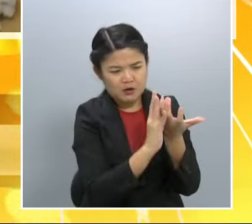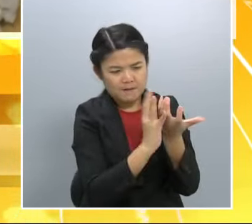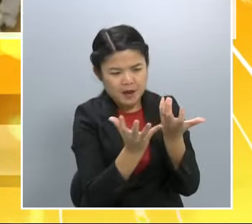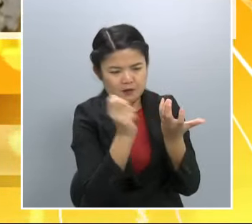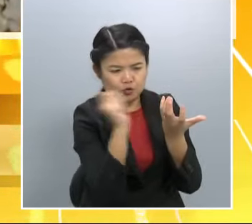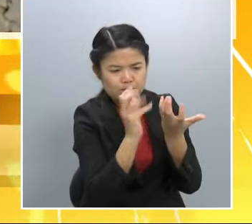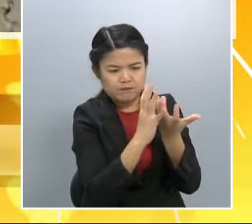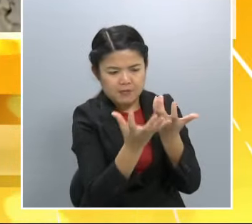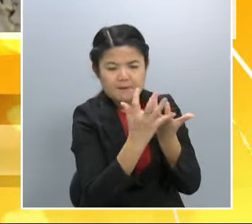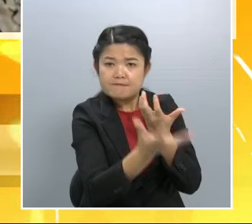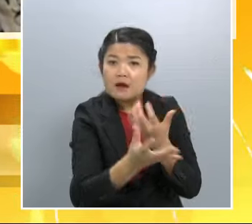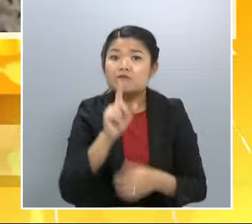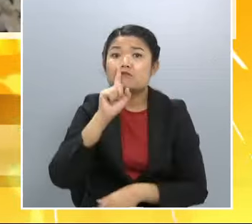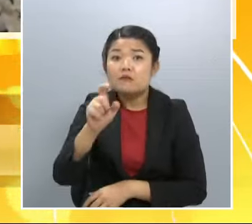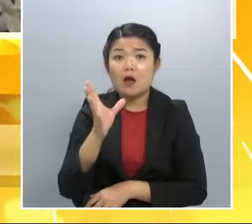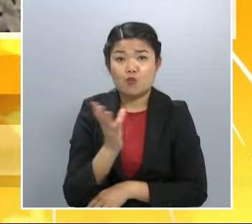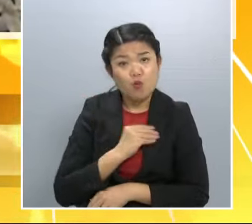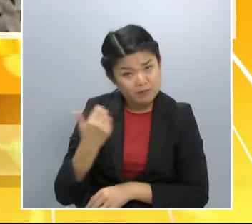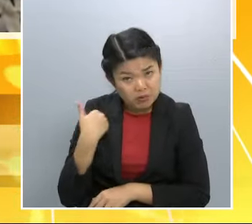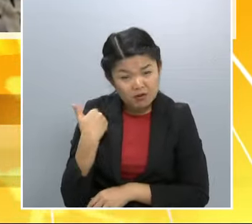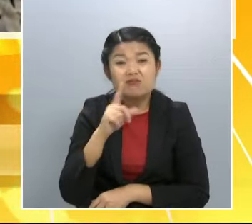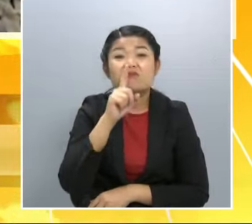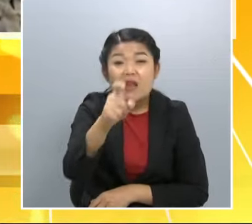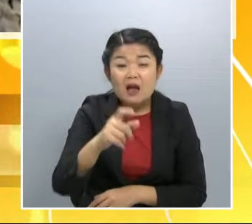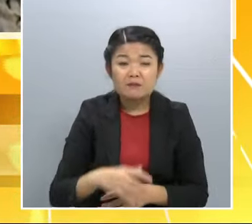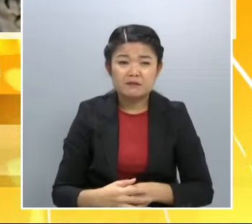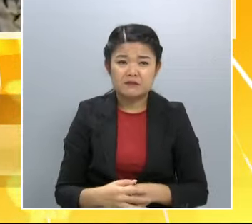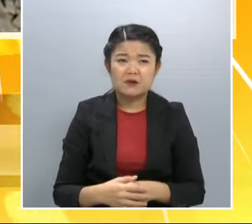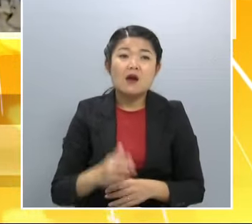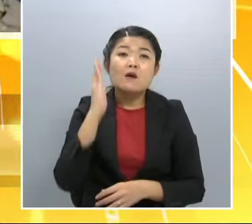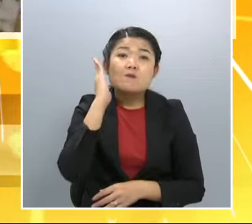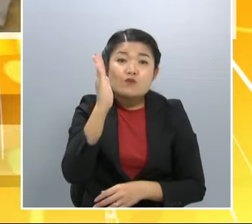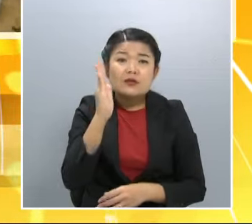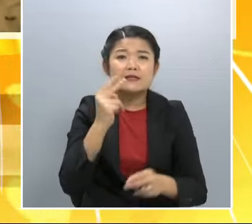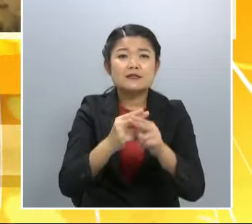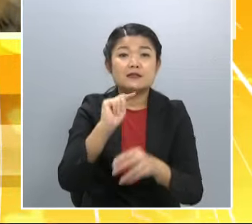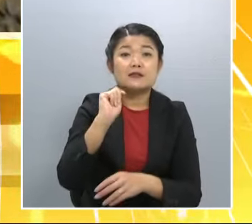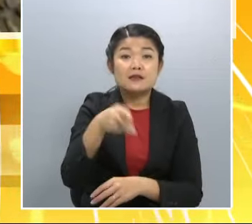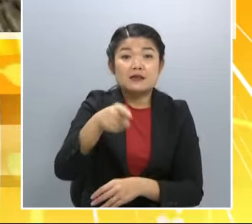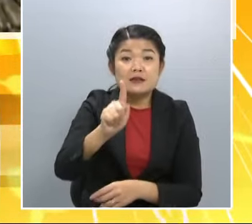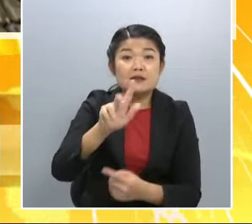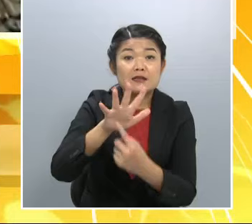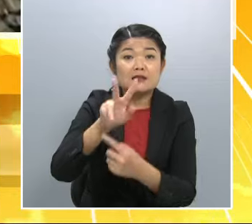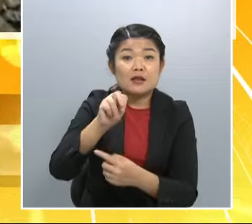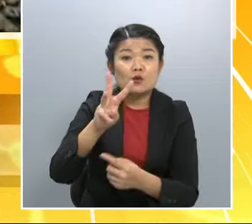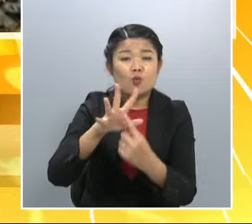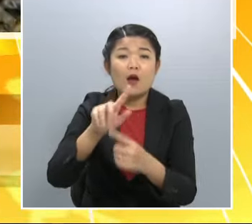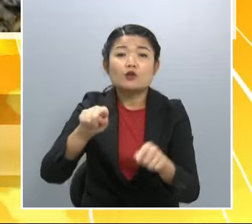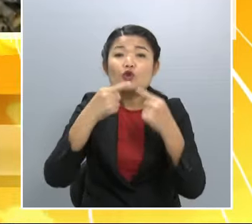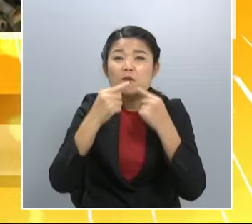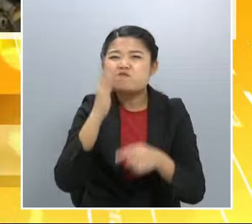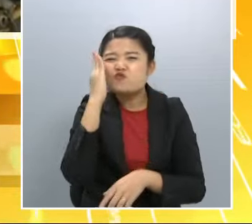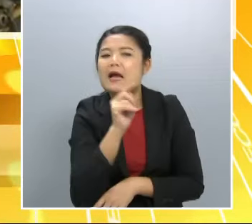พยายามจะถามว่าไม่กลัวสิ่งศักดิ์สิทธิ์เหรอปรากฏว่านายธันวาตอบอ่าตอบว่านหำหัว